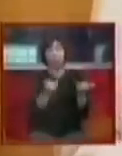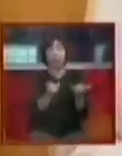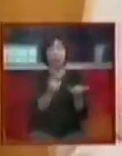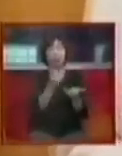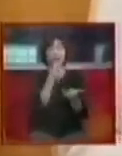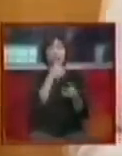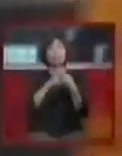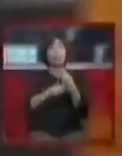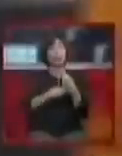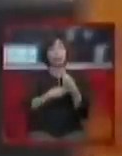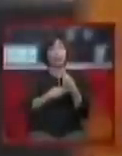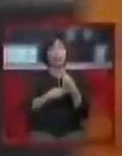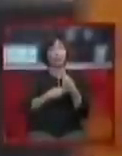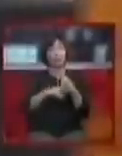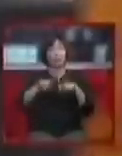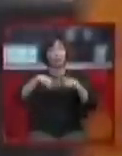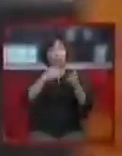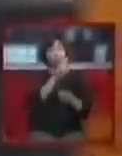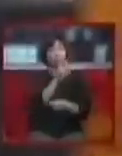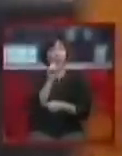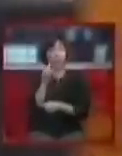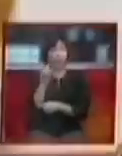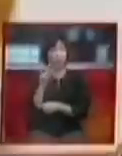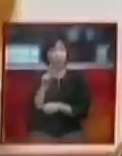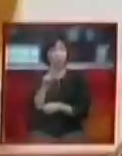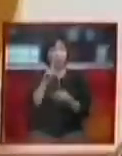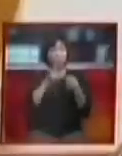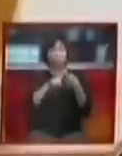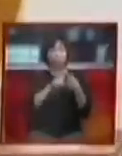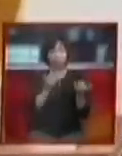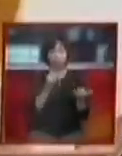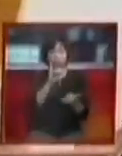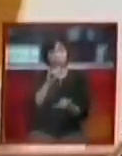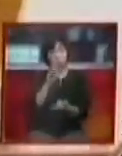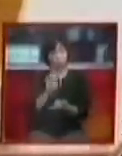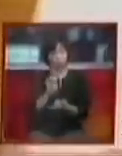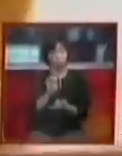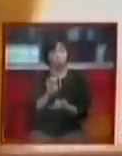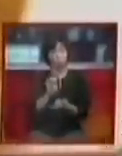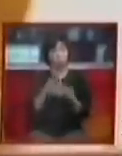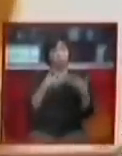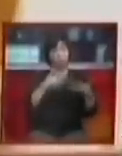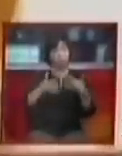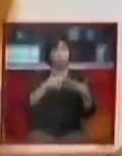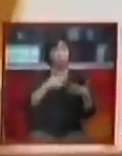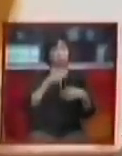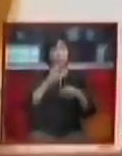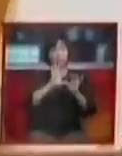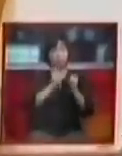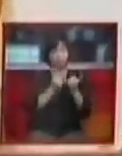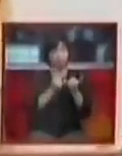ng kanilang ahensya mula 2011 hanggang nitong Hunyo. Maging mga kontratista,